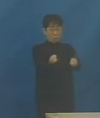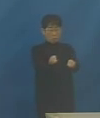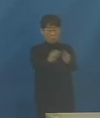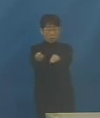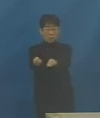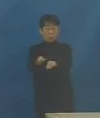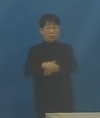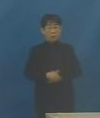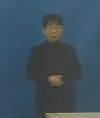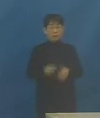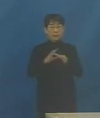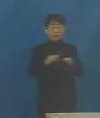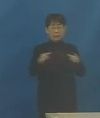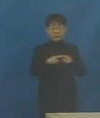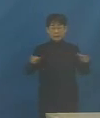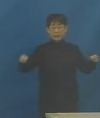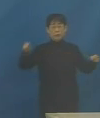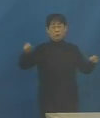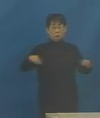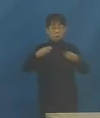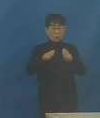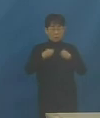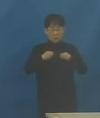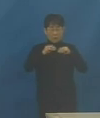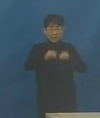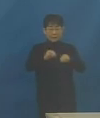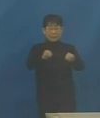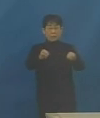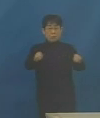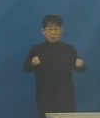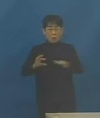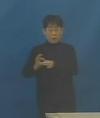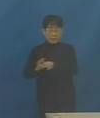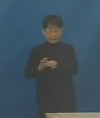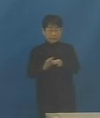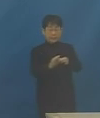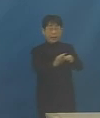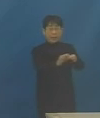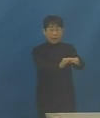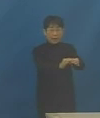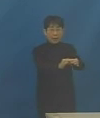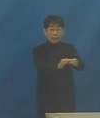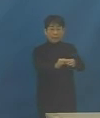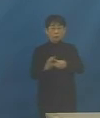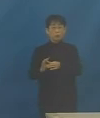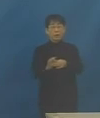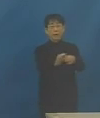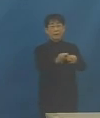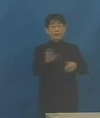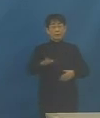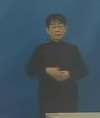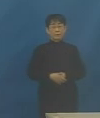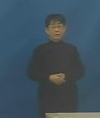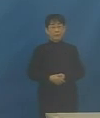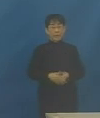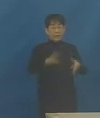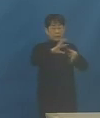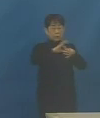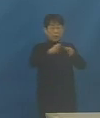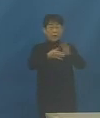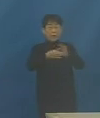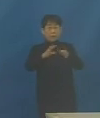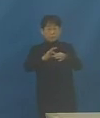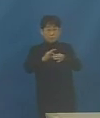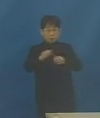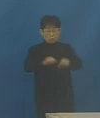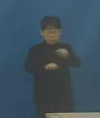ですねこの感染の連鎖があの次々と個つながっていってしまっているとでそういうチェリーアクションが起こるもん